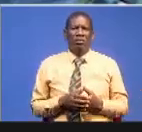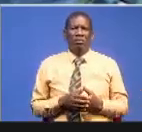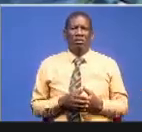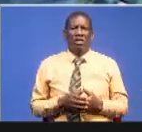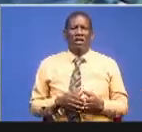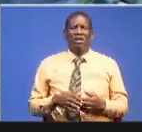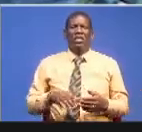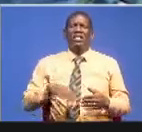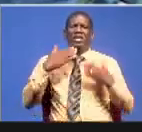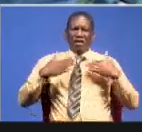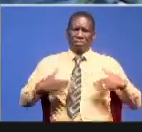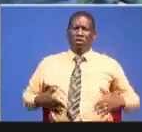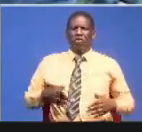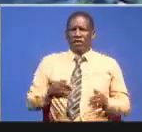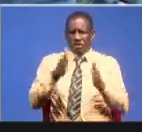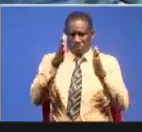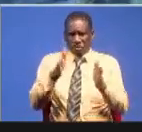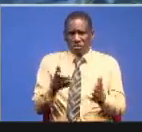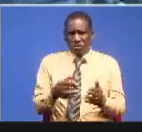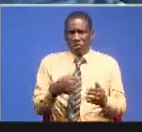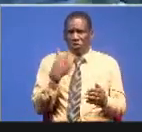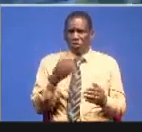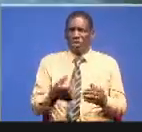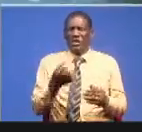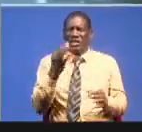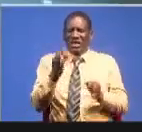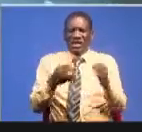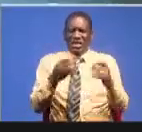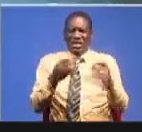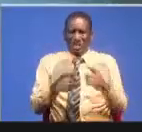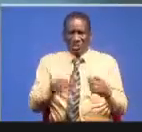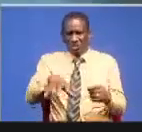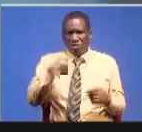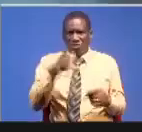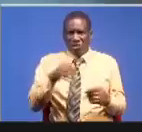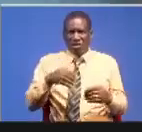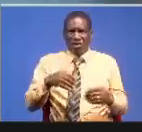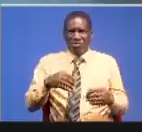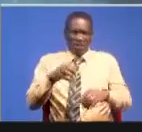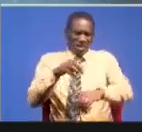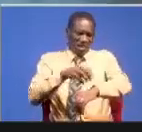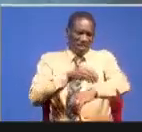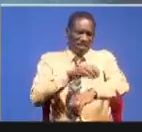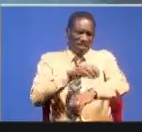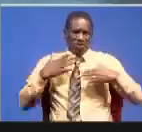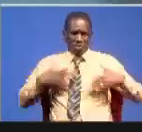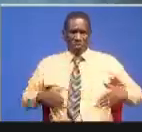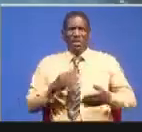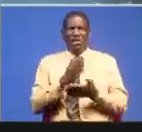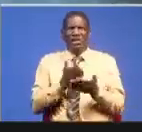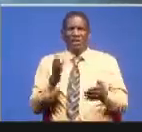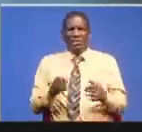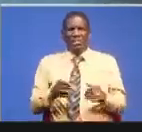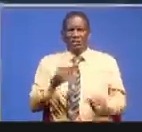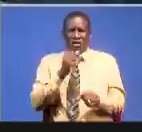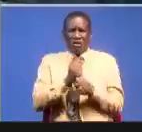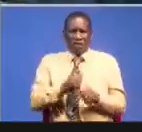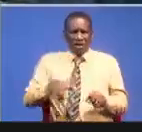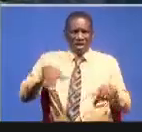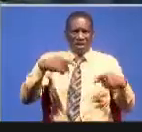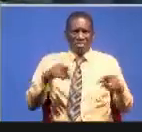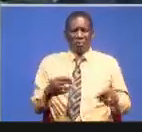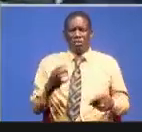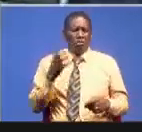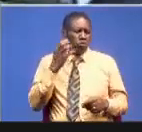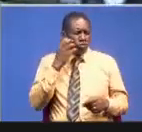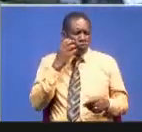Mwili wa mwanaume huyo mwenye umri wa miaka 33 ulipatikana na majeraha mwilini, jambo lililoacha wakazi na